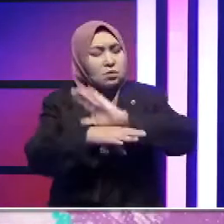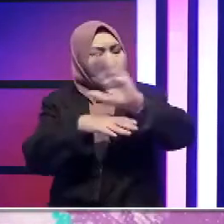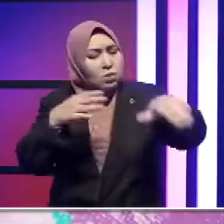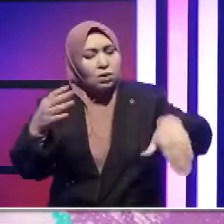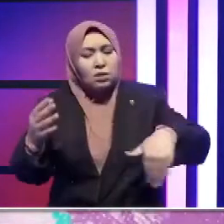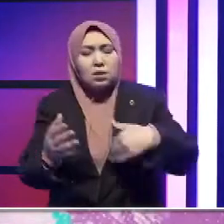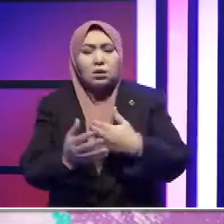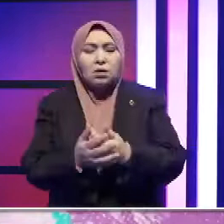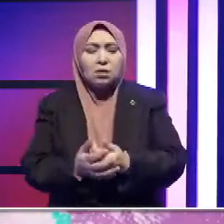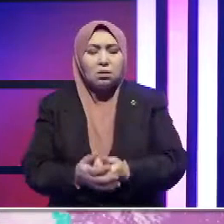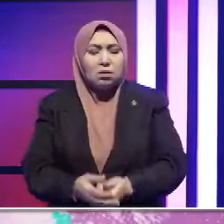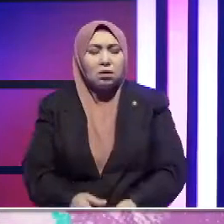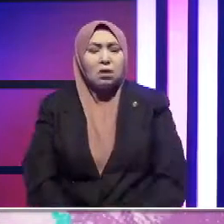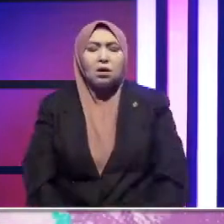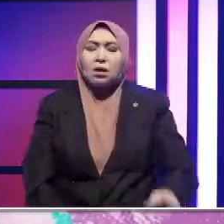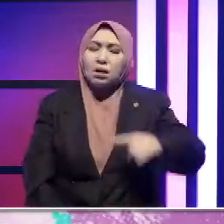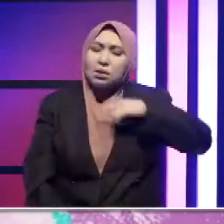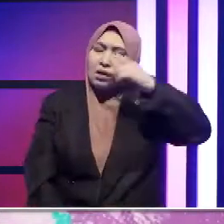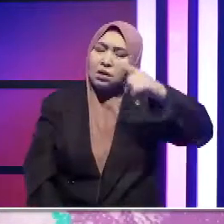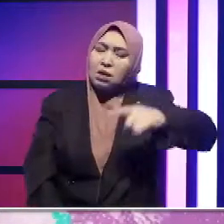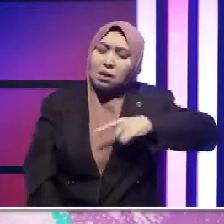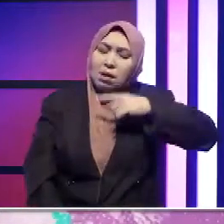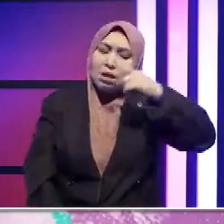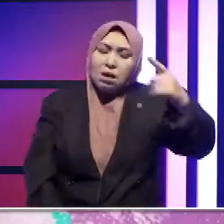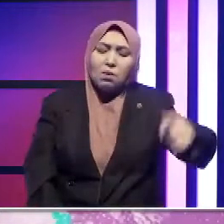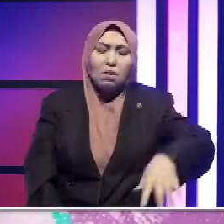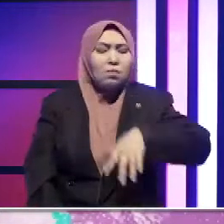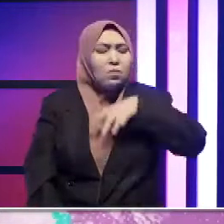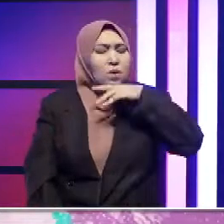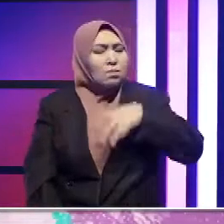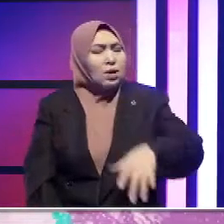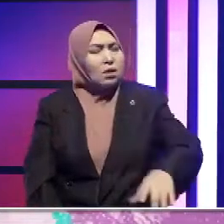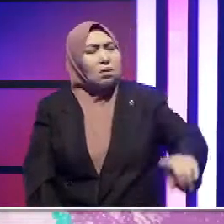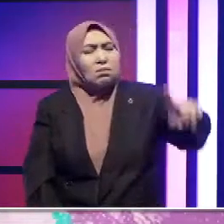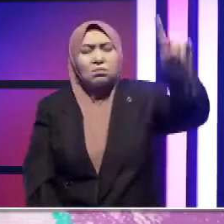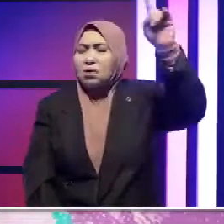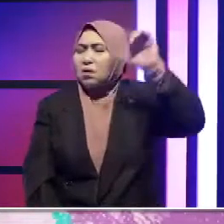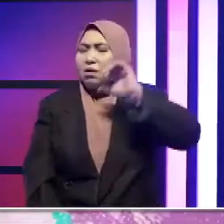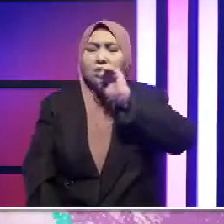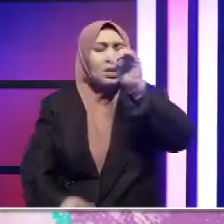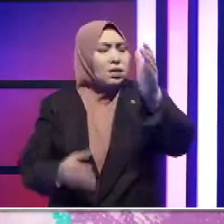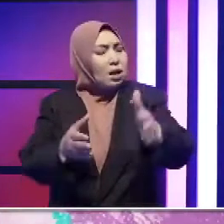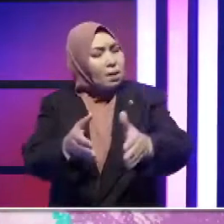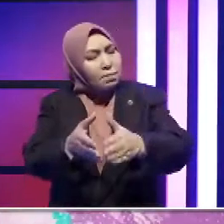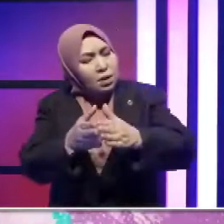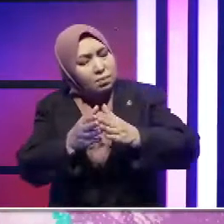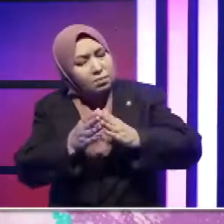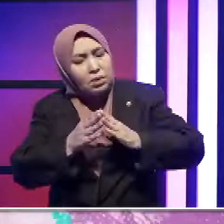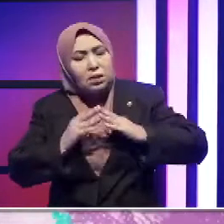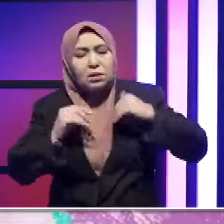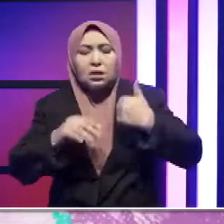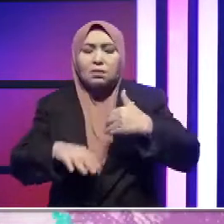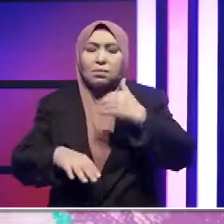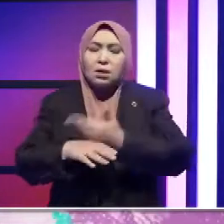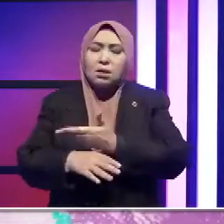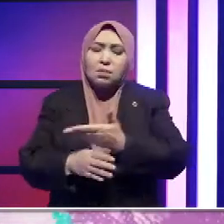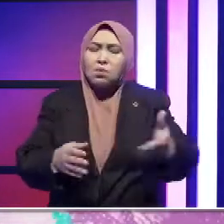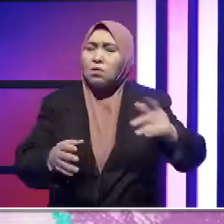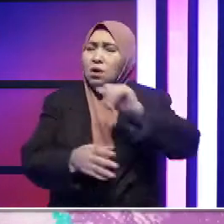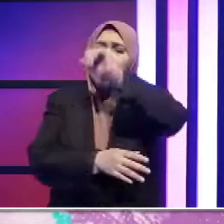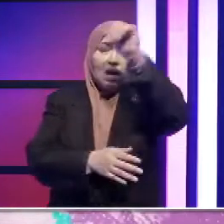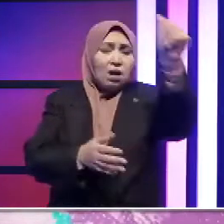قل ما اسالكم عليه من اجر